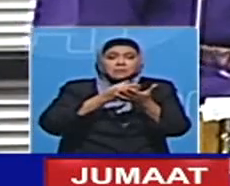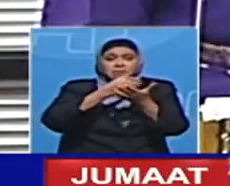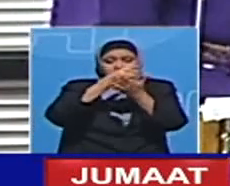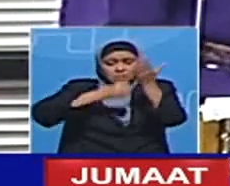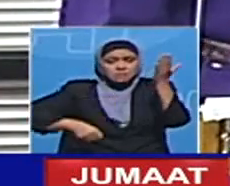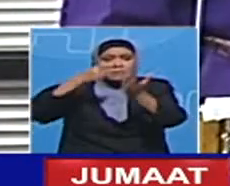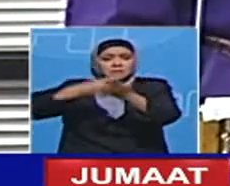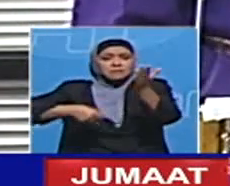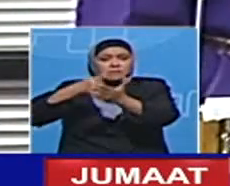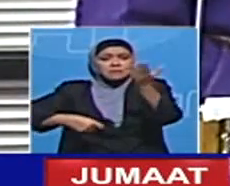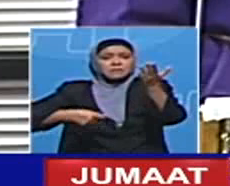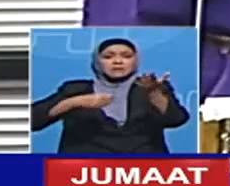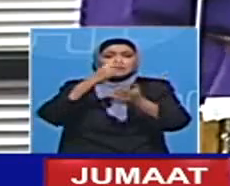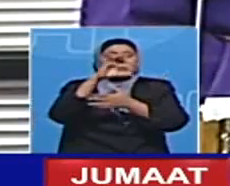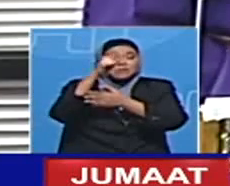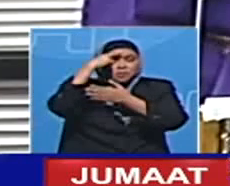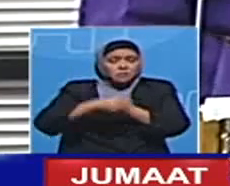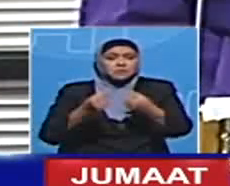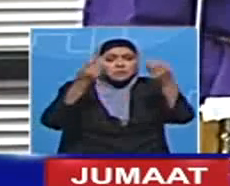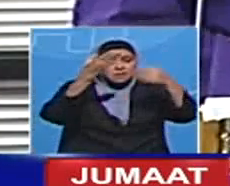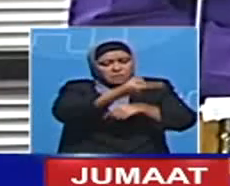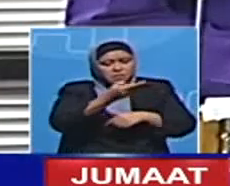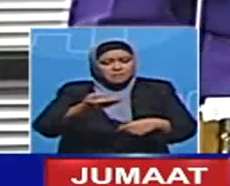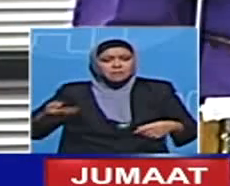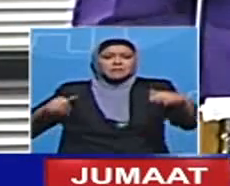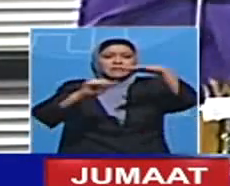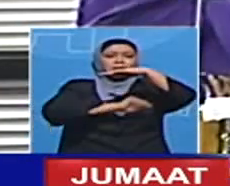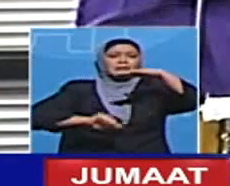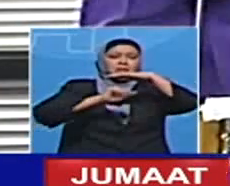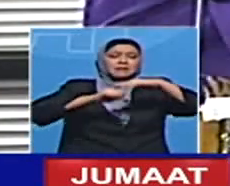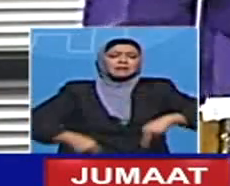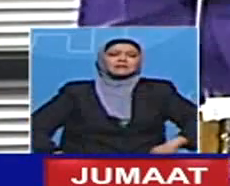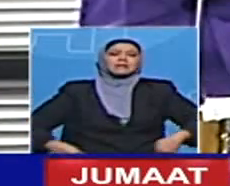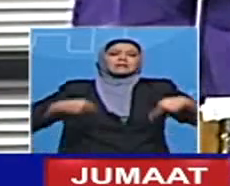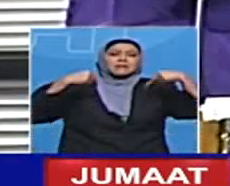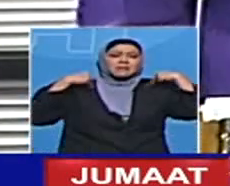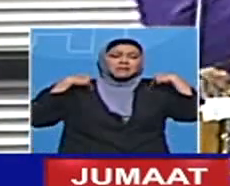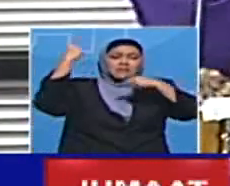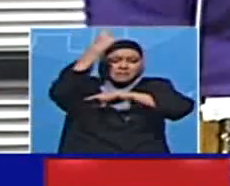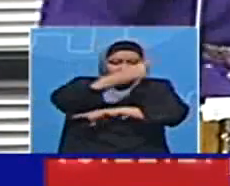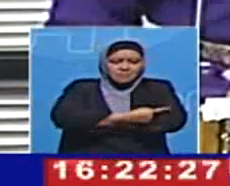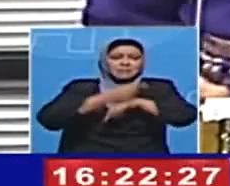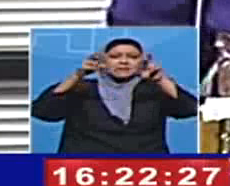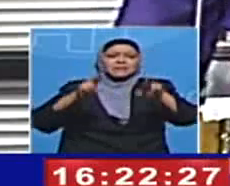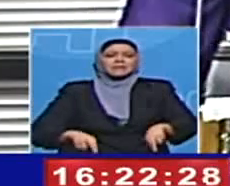Cukai GST terhadap beberapa barangan asas kehidupan seharian